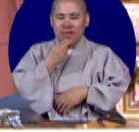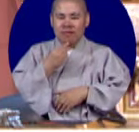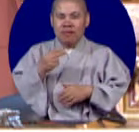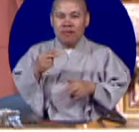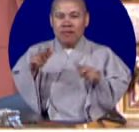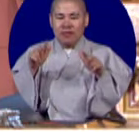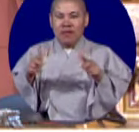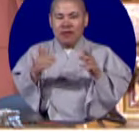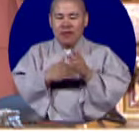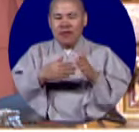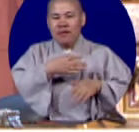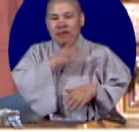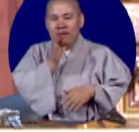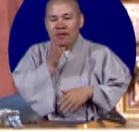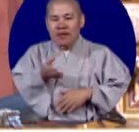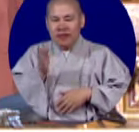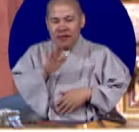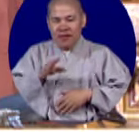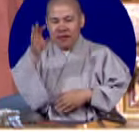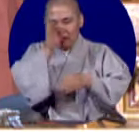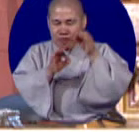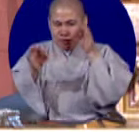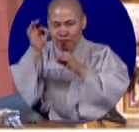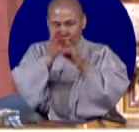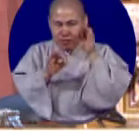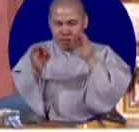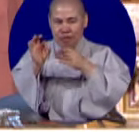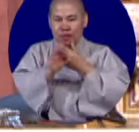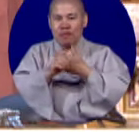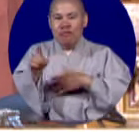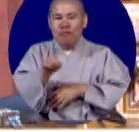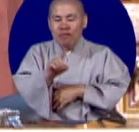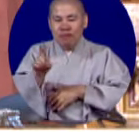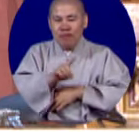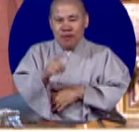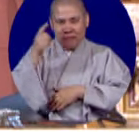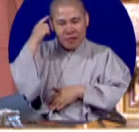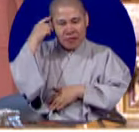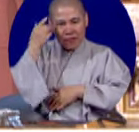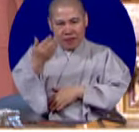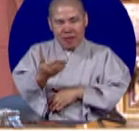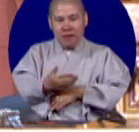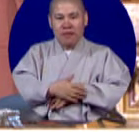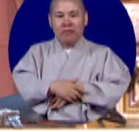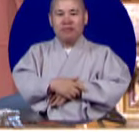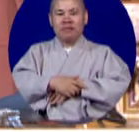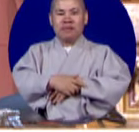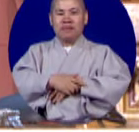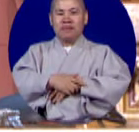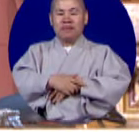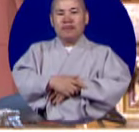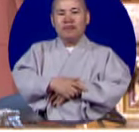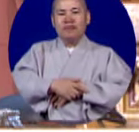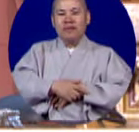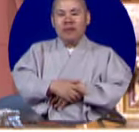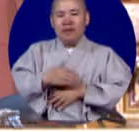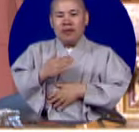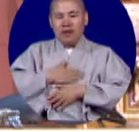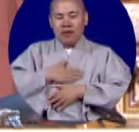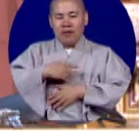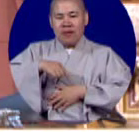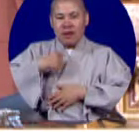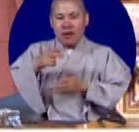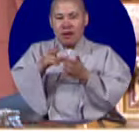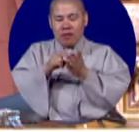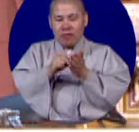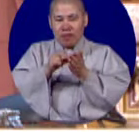지금까지 살아서 늙었는데 찾긴 뭘 찾아요. 그렇잖아요. 어디 가서 뭘 찾는단 말이에요. 그러니까 자기 문제에